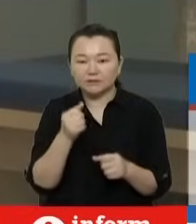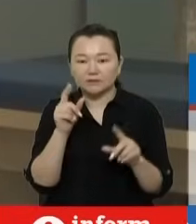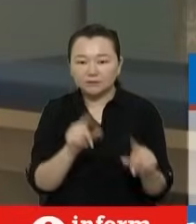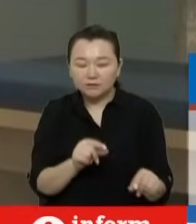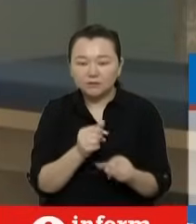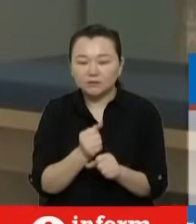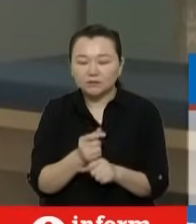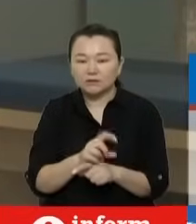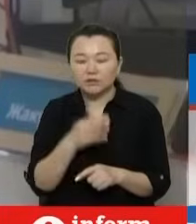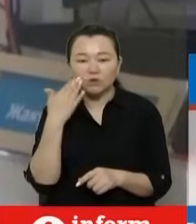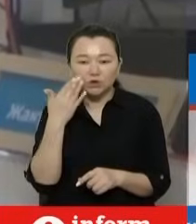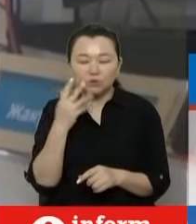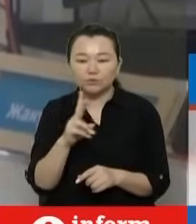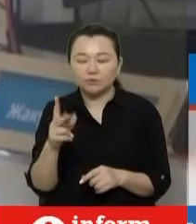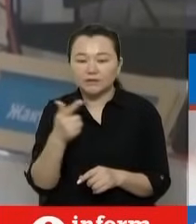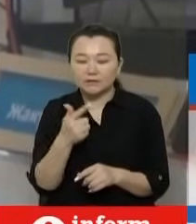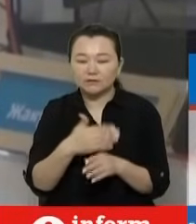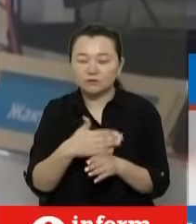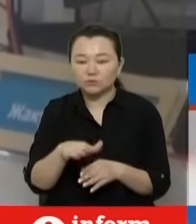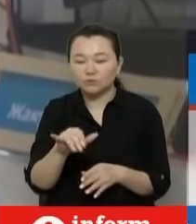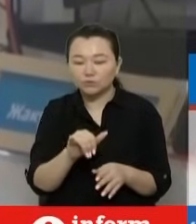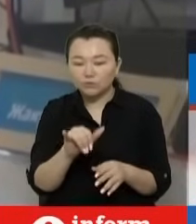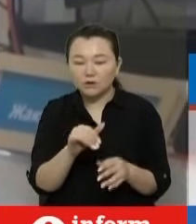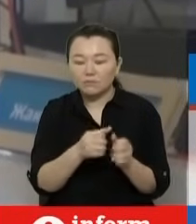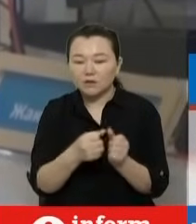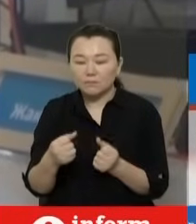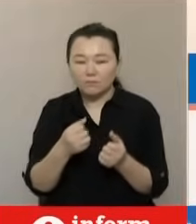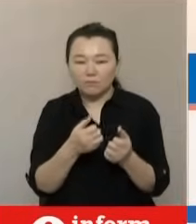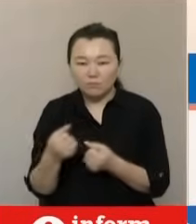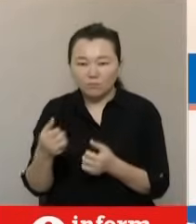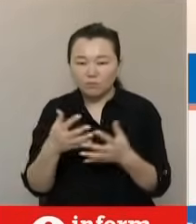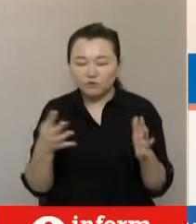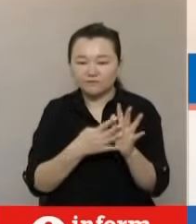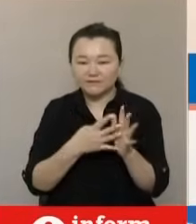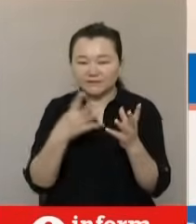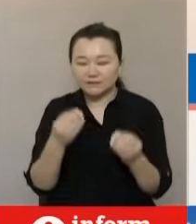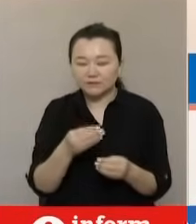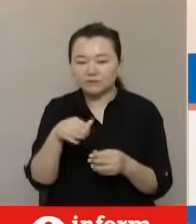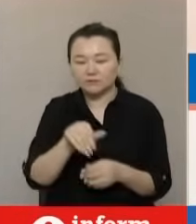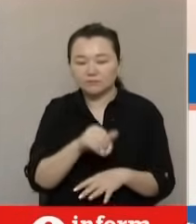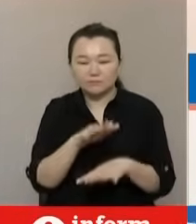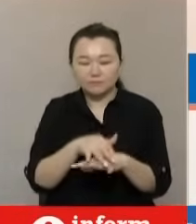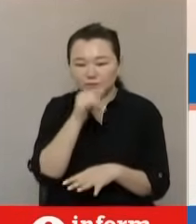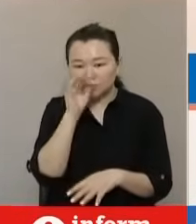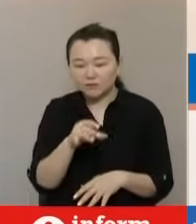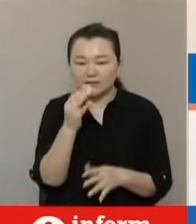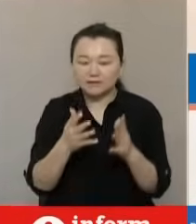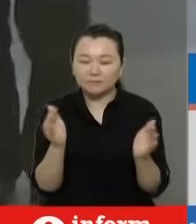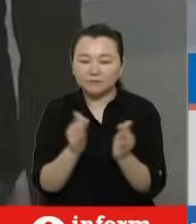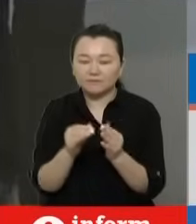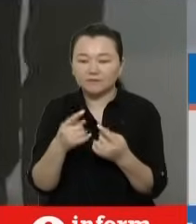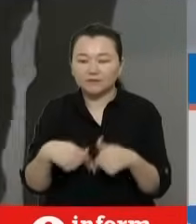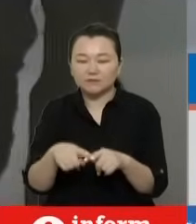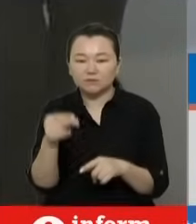Согласно поправкам, граждане, имеющие кредитную просрочку свыше 90 дней, больше не смогут получить заем в банке или в микрофинансовой организации. Да